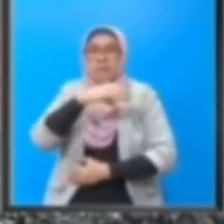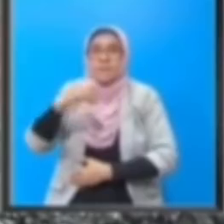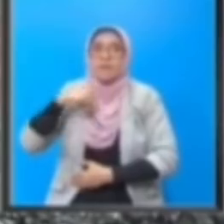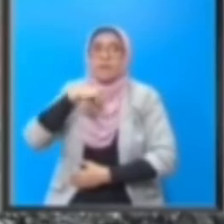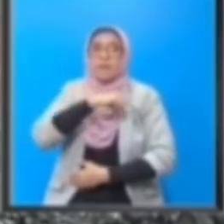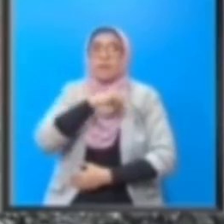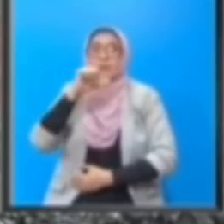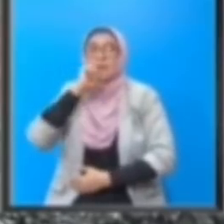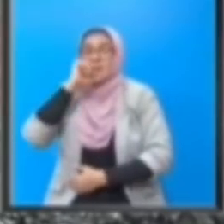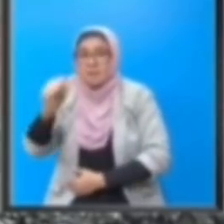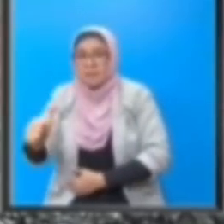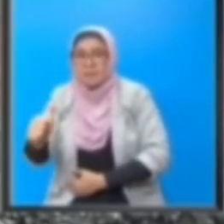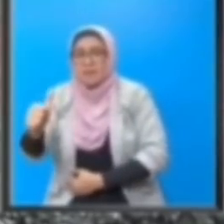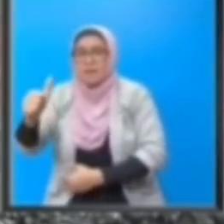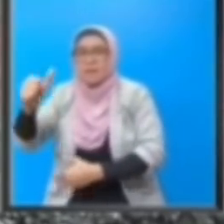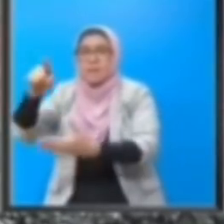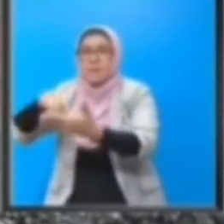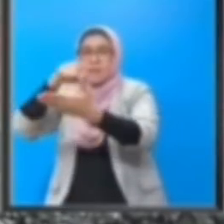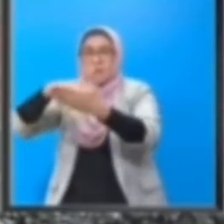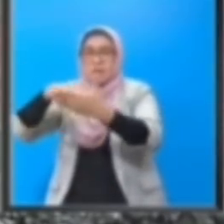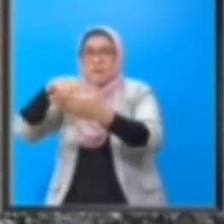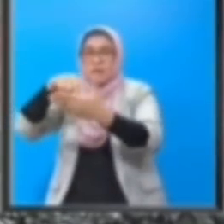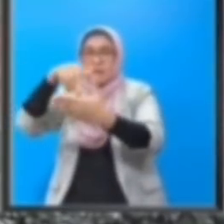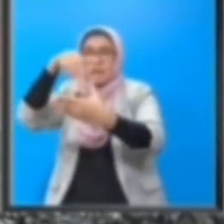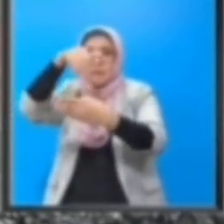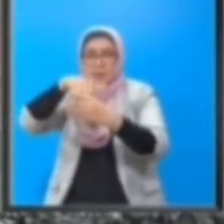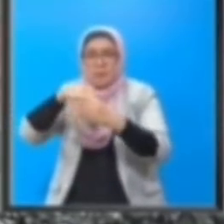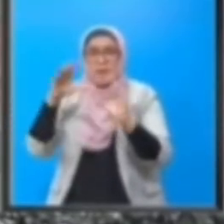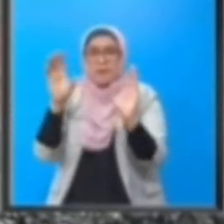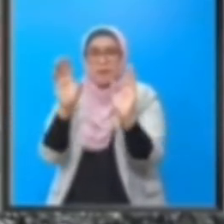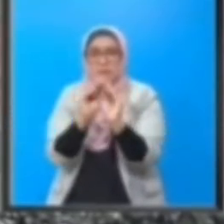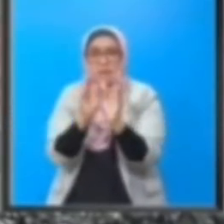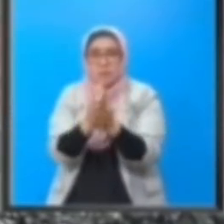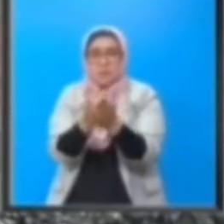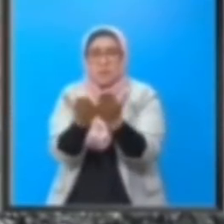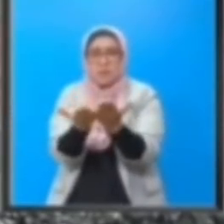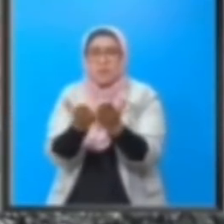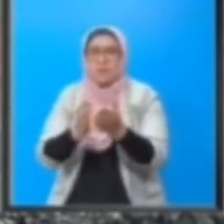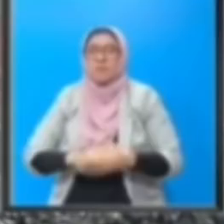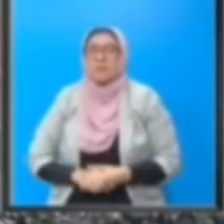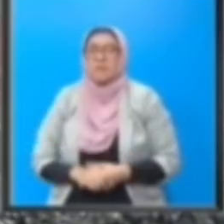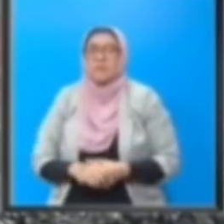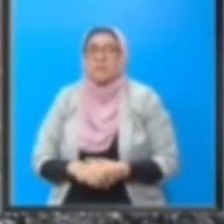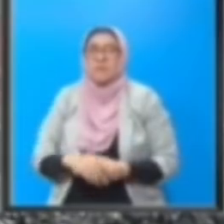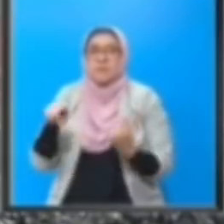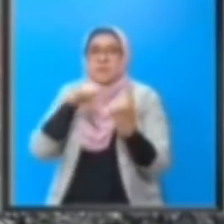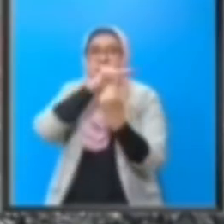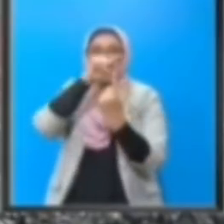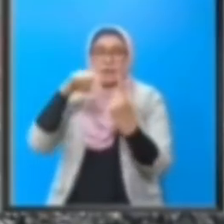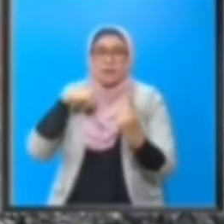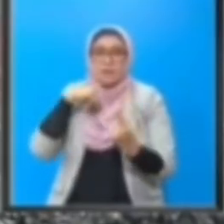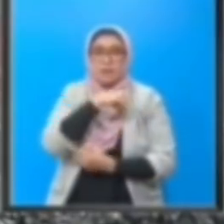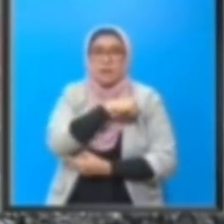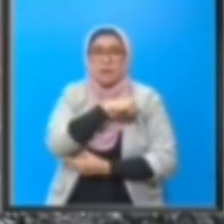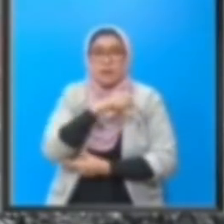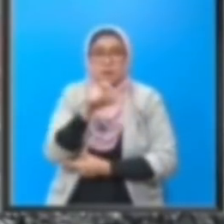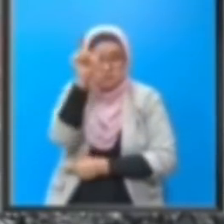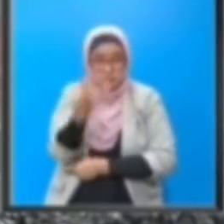tidak mengundi dalam buku undi-undi dan perjalanan mesyuarat. Apabila seseorang ahli itu